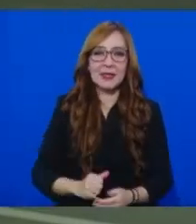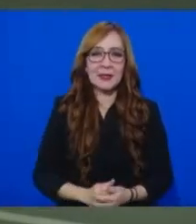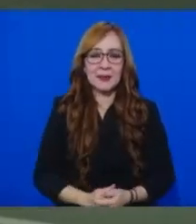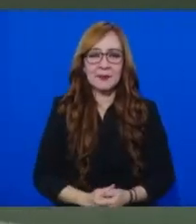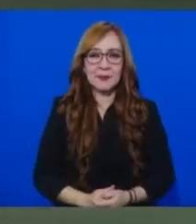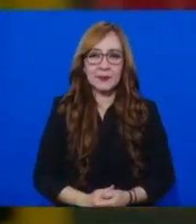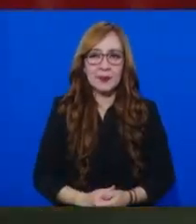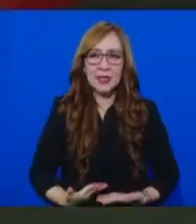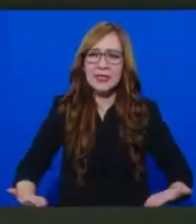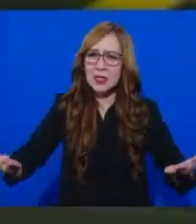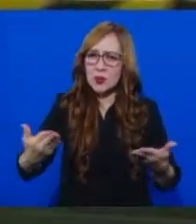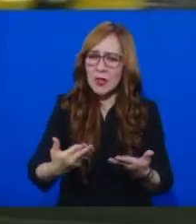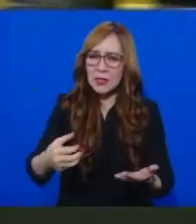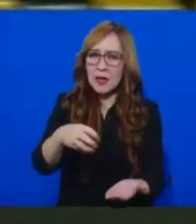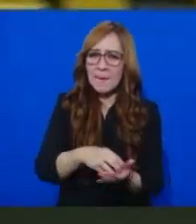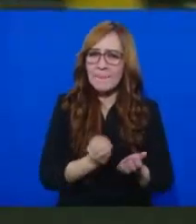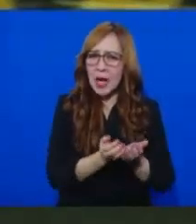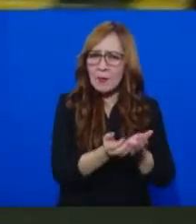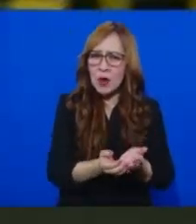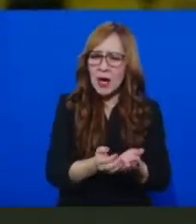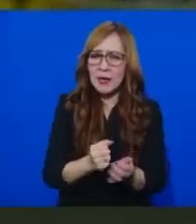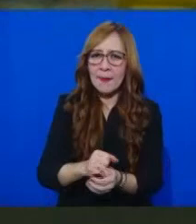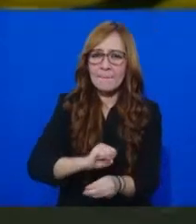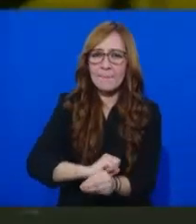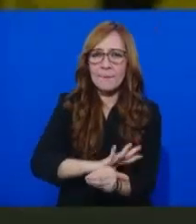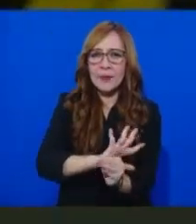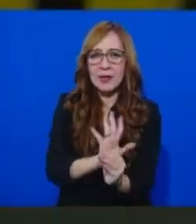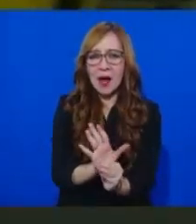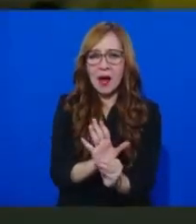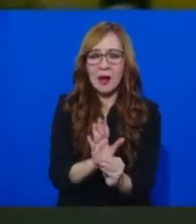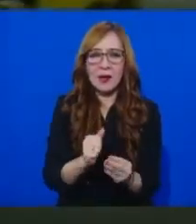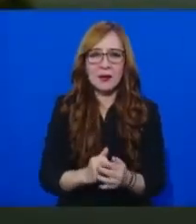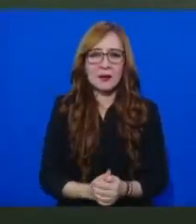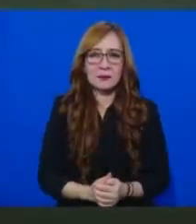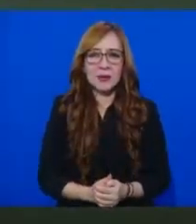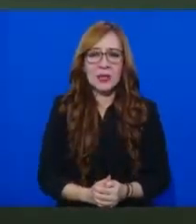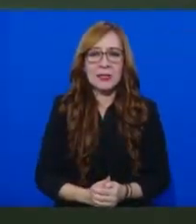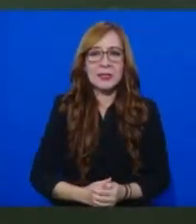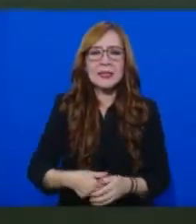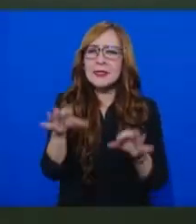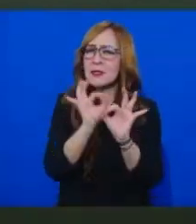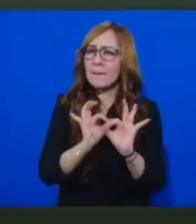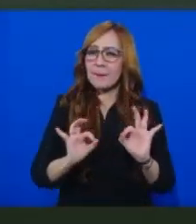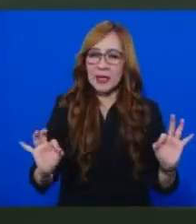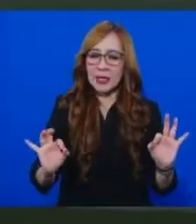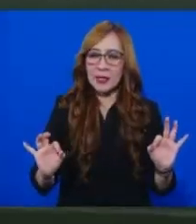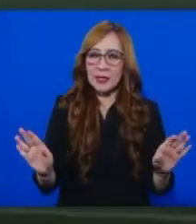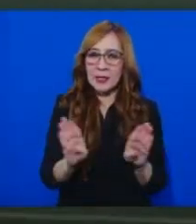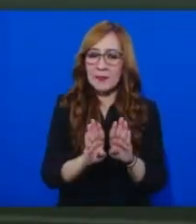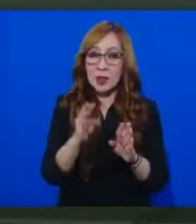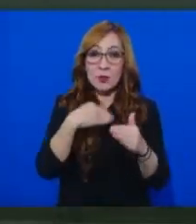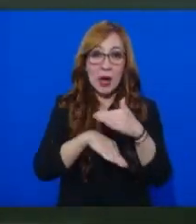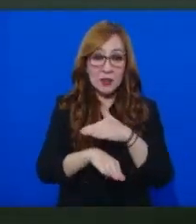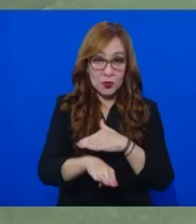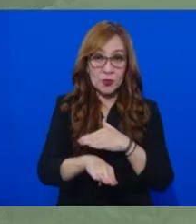Suasana Pelabuhan Merak pada Jumat pagi ini tampak lengang di kedua titik yang biasa menjadi pusat antrean kendaraan, yaitu pada pintu masuk pelabuhan maupun